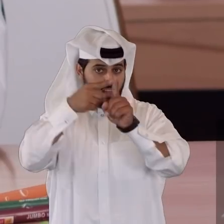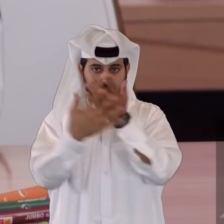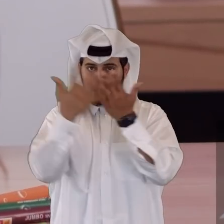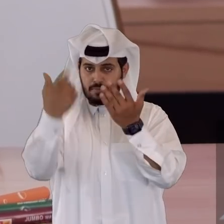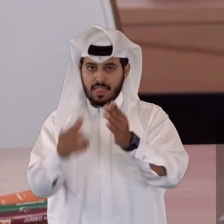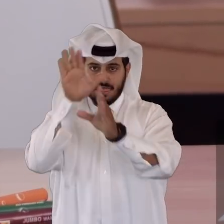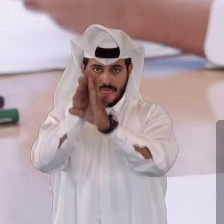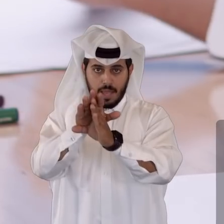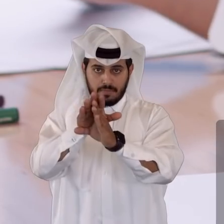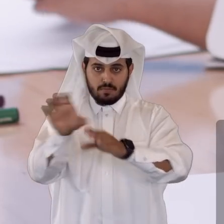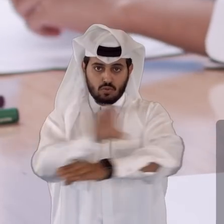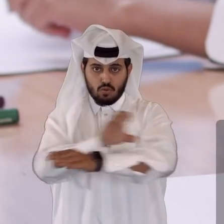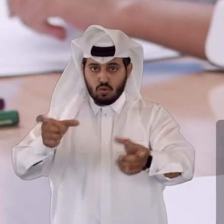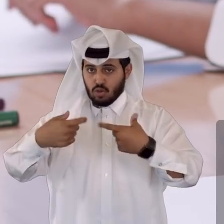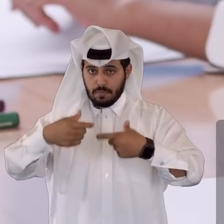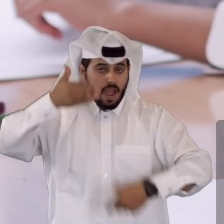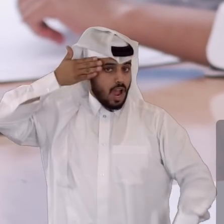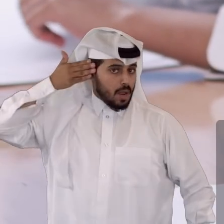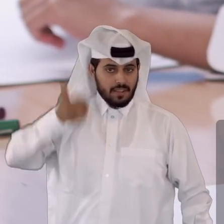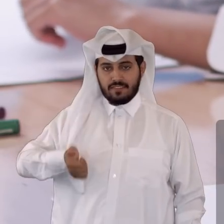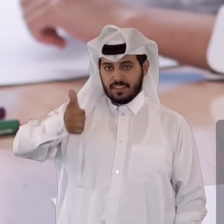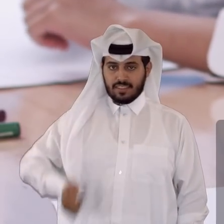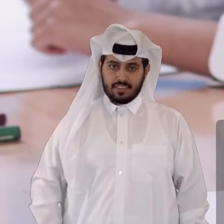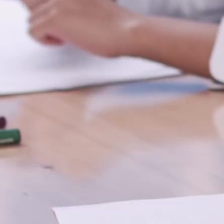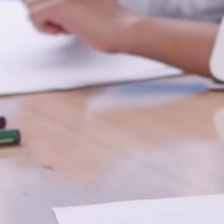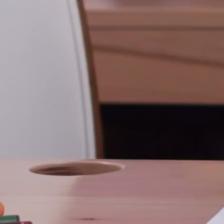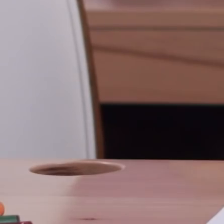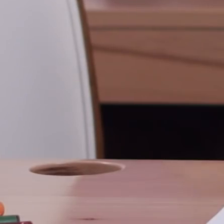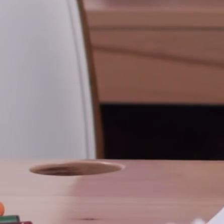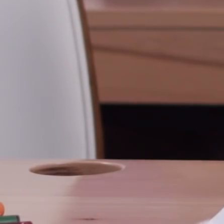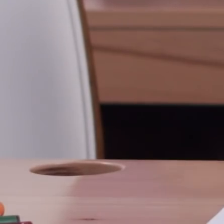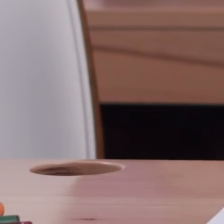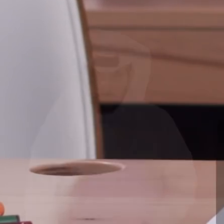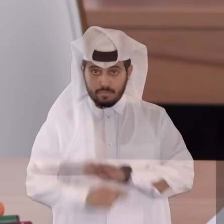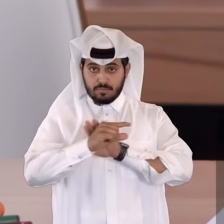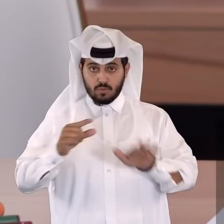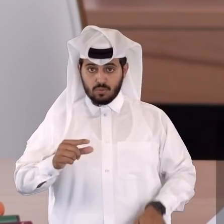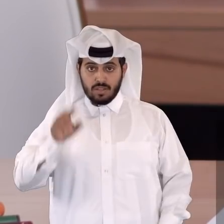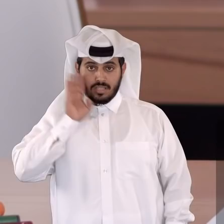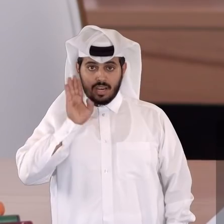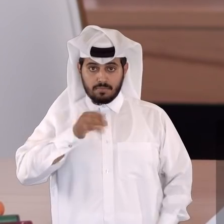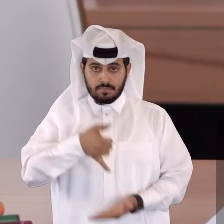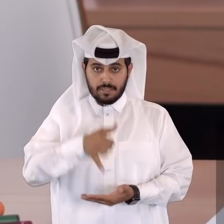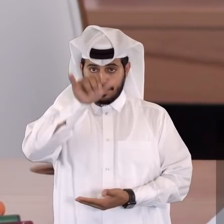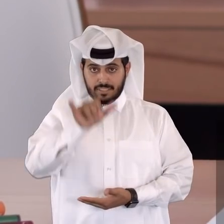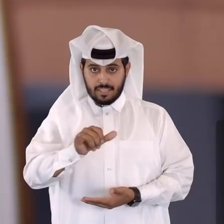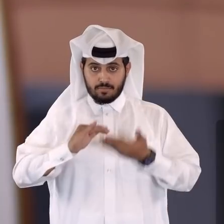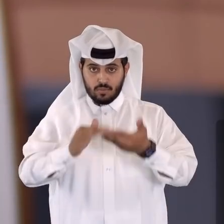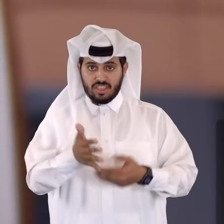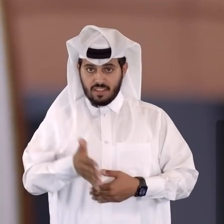الرقمية للأشخاص ذوي الإعاقة من خلال تكنولوجيا المعلومات والاتصالات. دعماً لقطاع